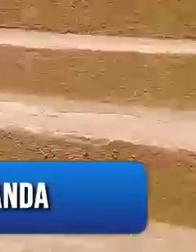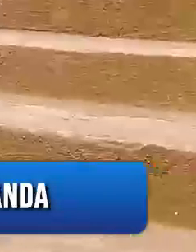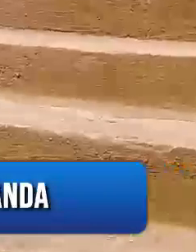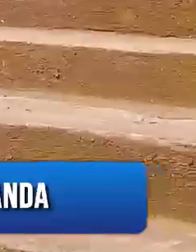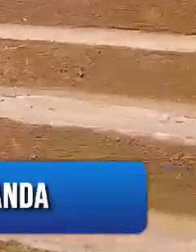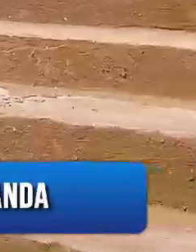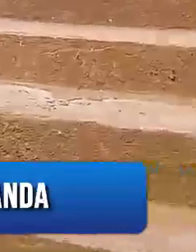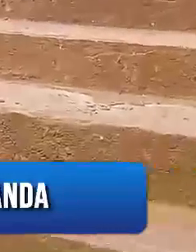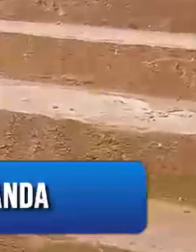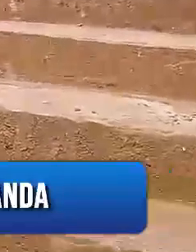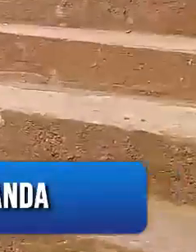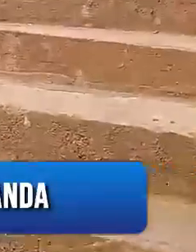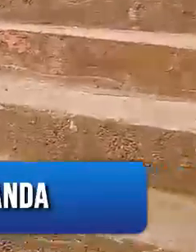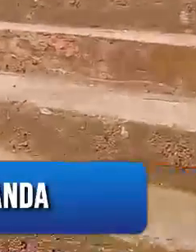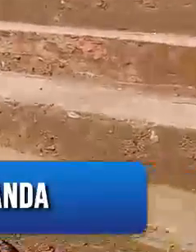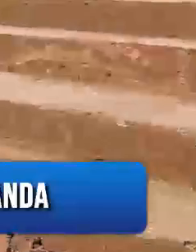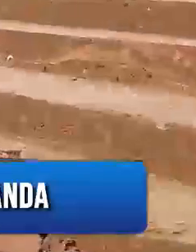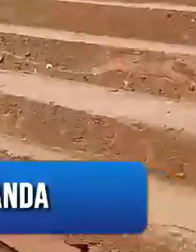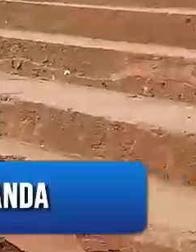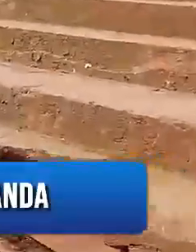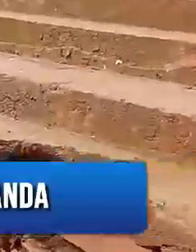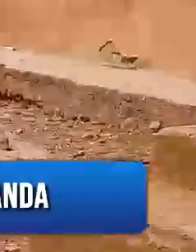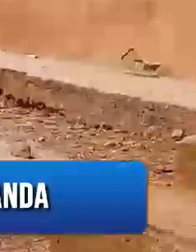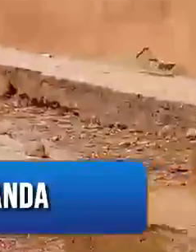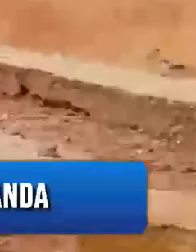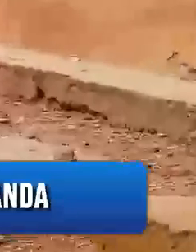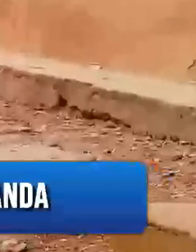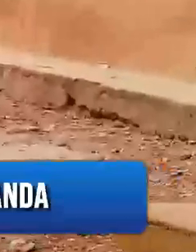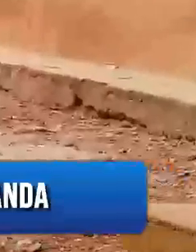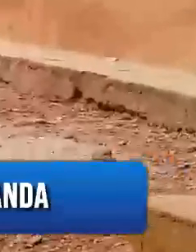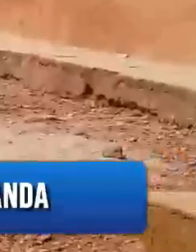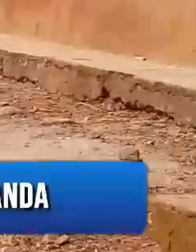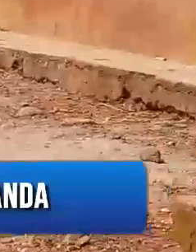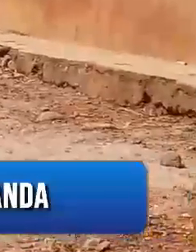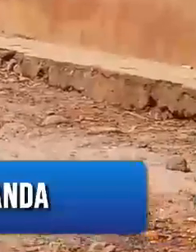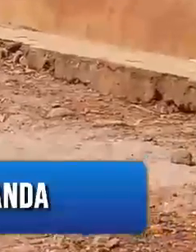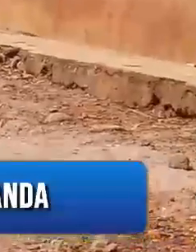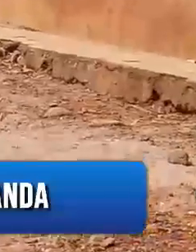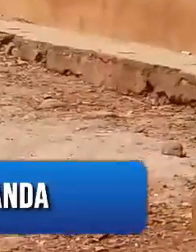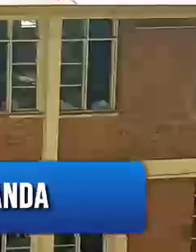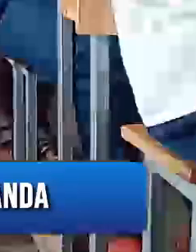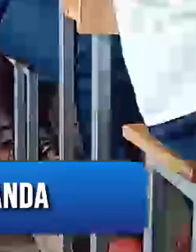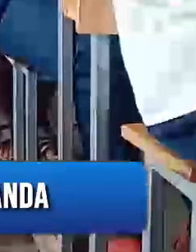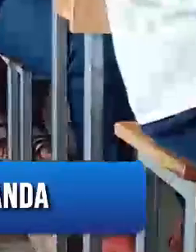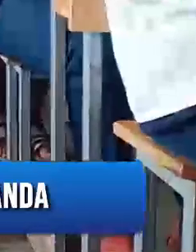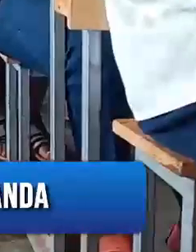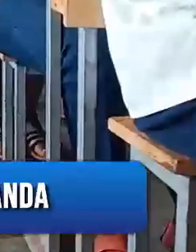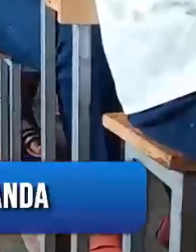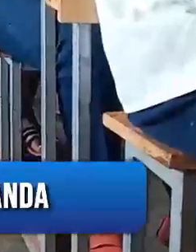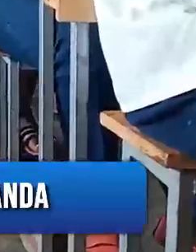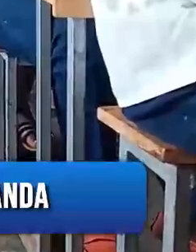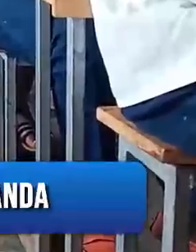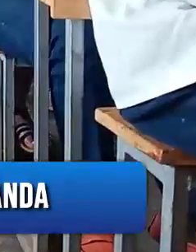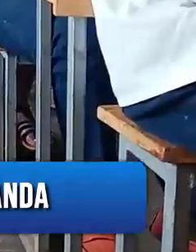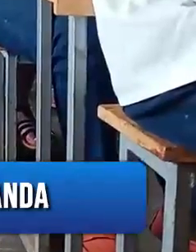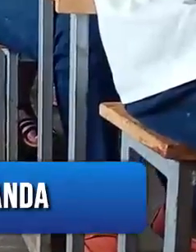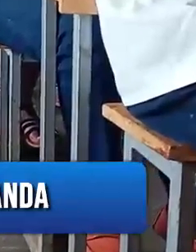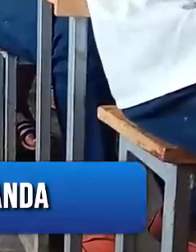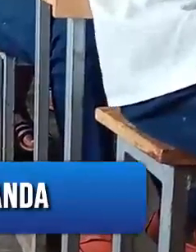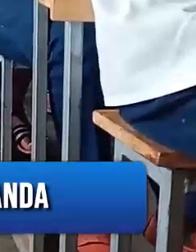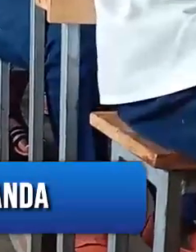kumasikari kamasikari atuvuna ariko nyine nakuru tubigenze nase atuvuna ngiye prothèse yawe ibi abari ndende